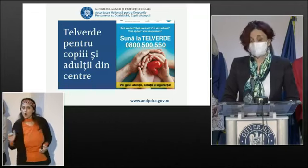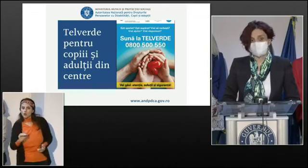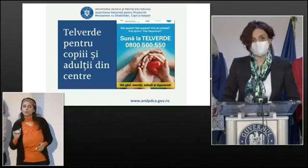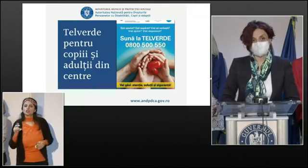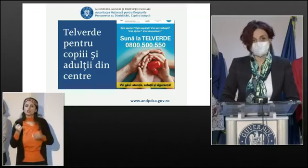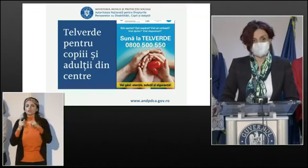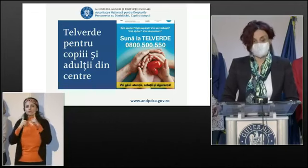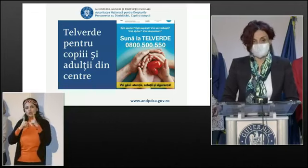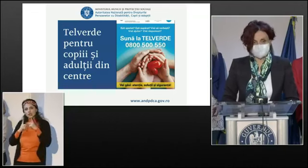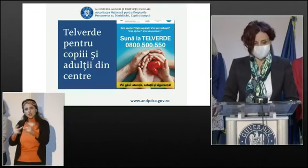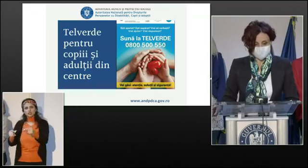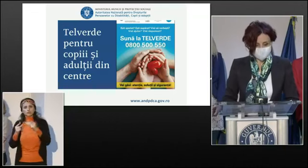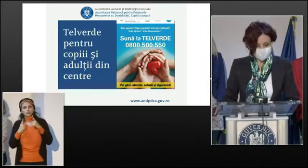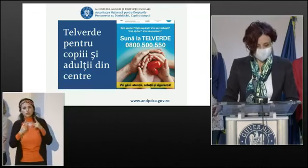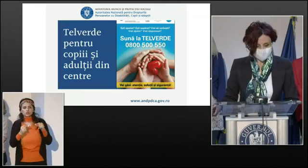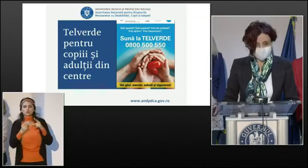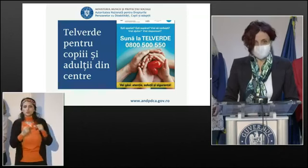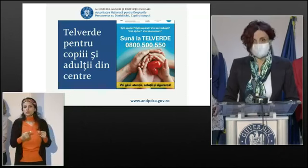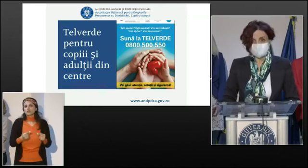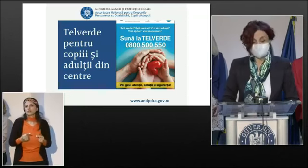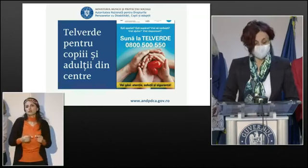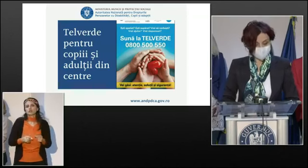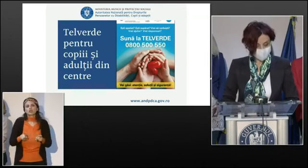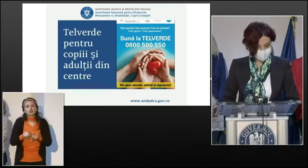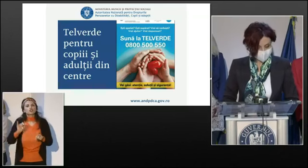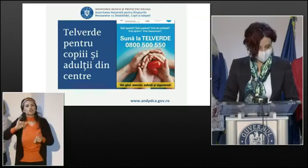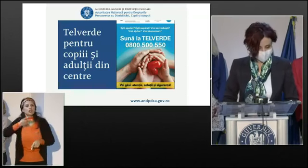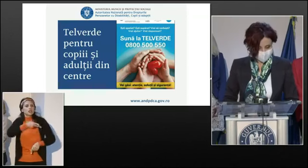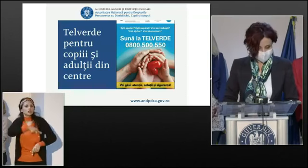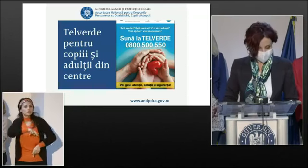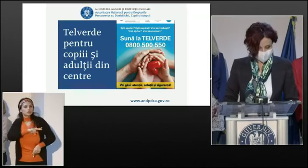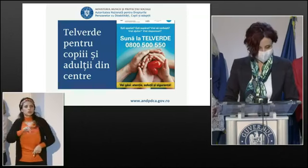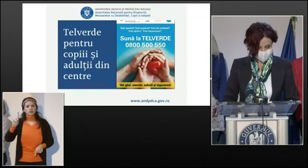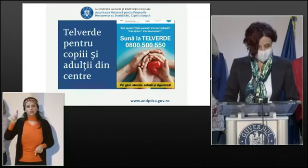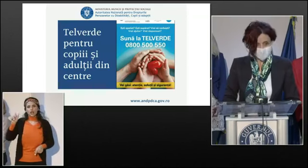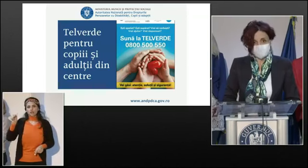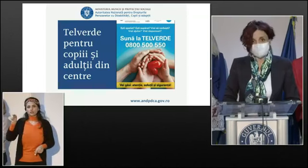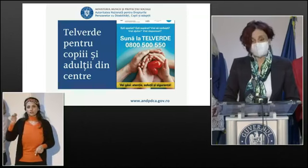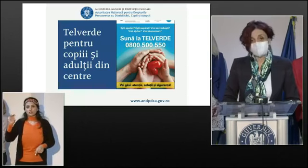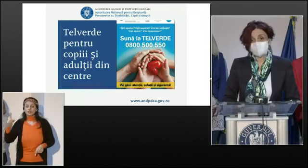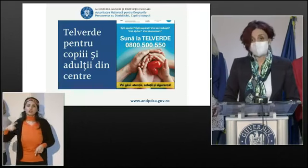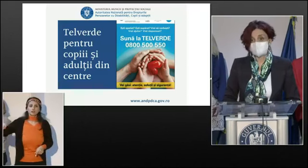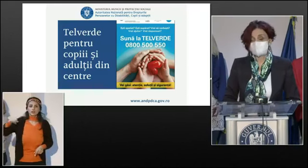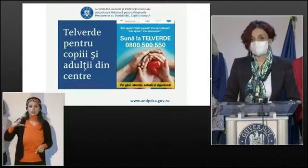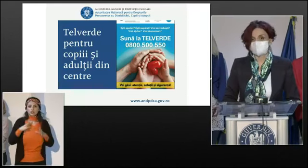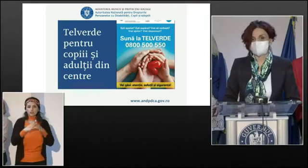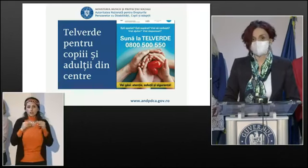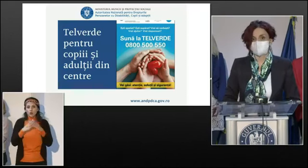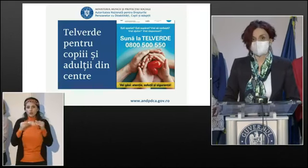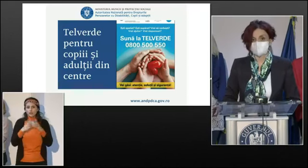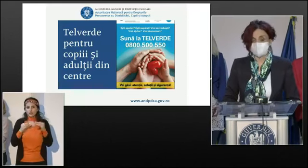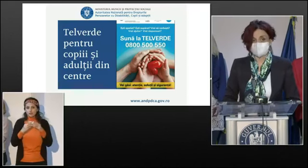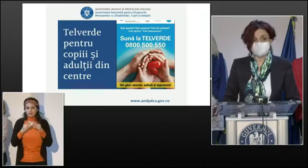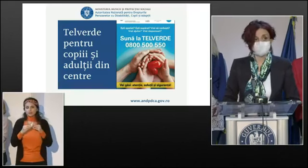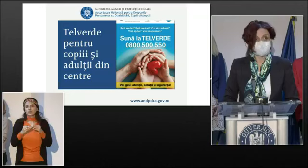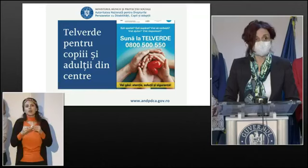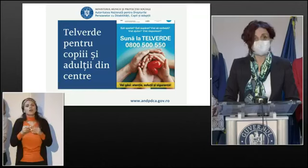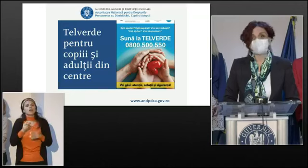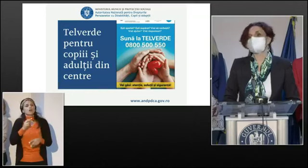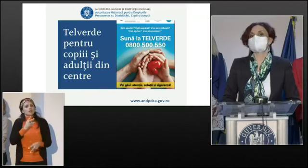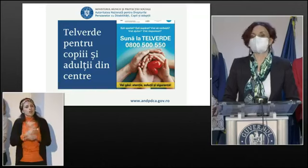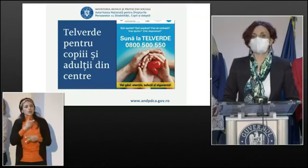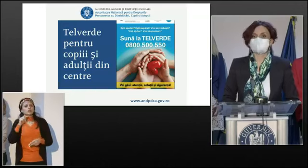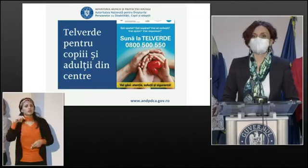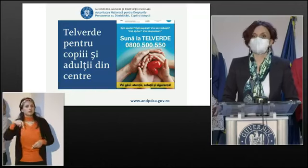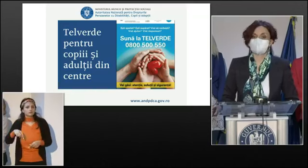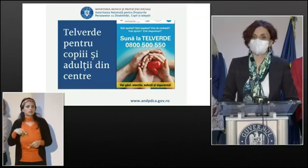al lucratorilor din Dej sa pe cei urcat si a parintilor care ni se adreseaza de asemenea există la nivelul autoritatii o